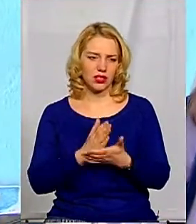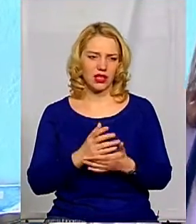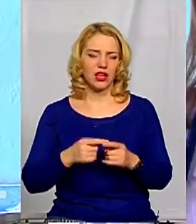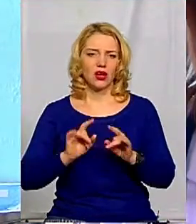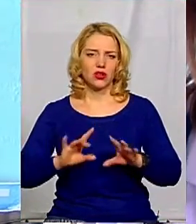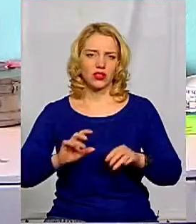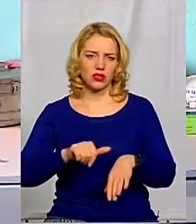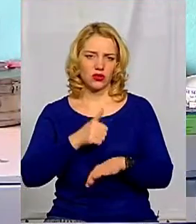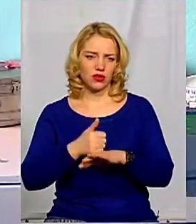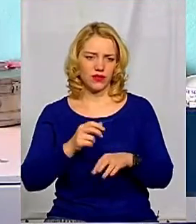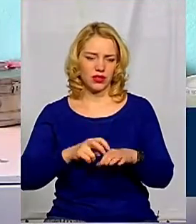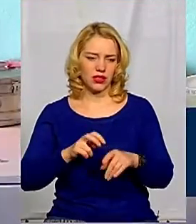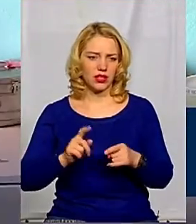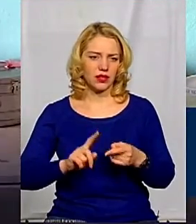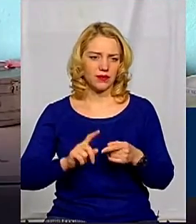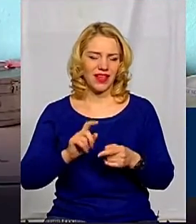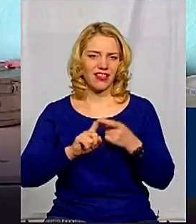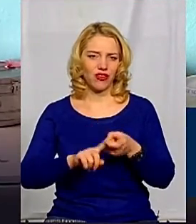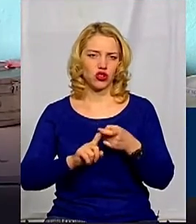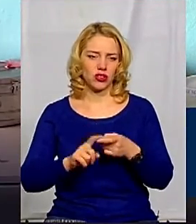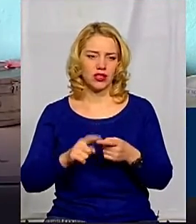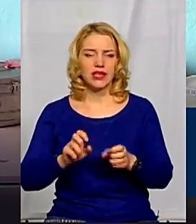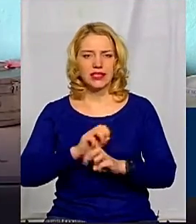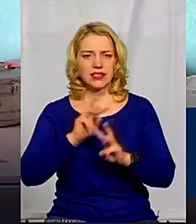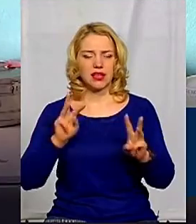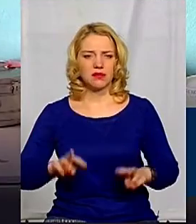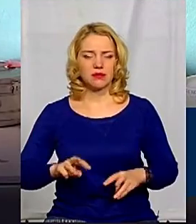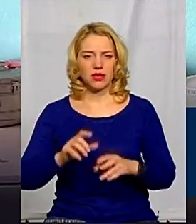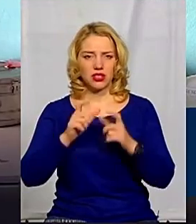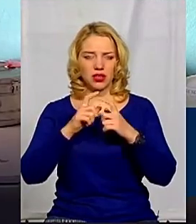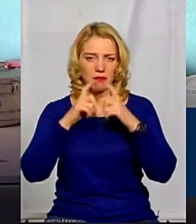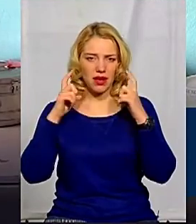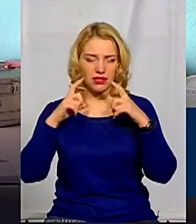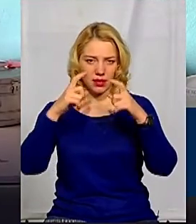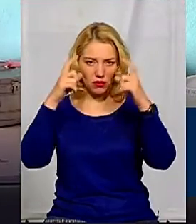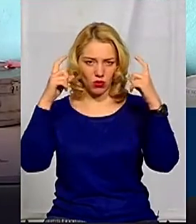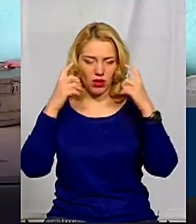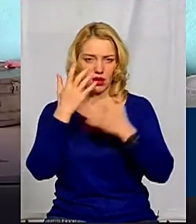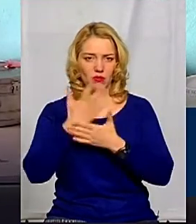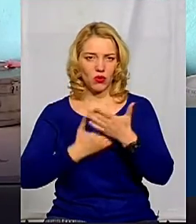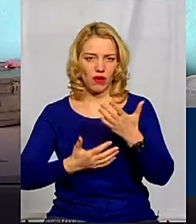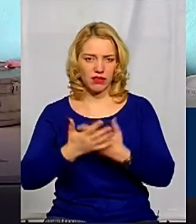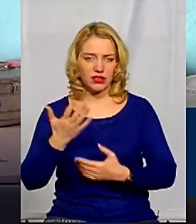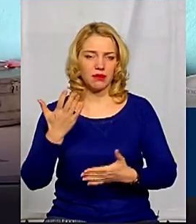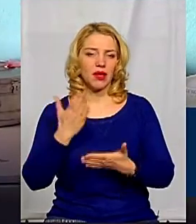лікарні Зоя Броварська. Забезпечені ми масками, окулярами, рукавиці. Є в